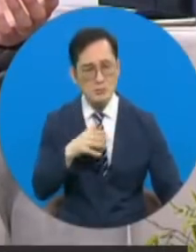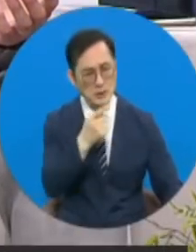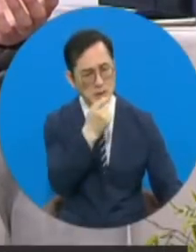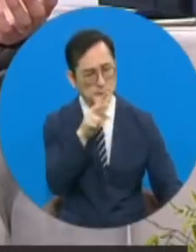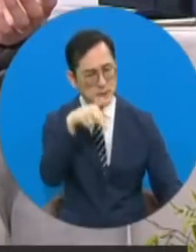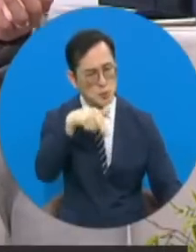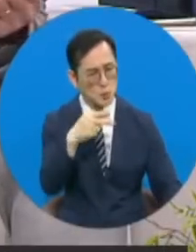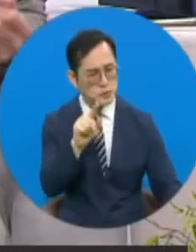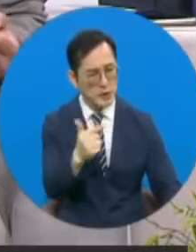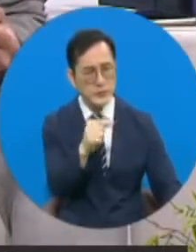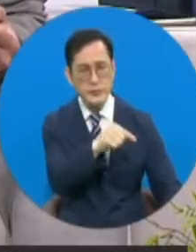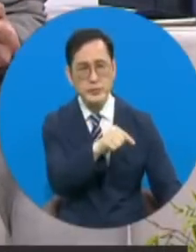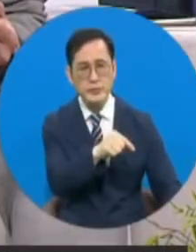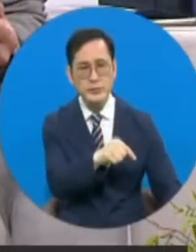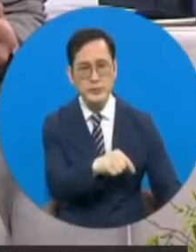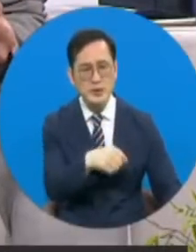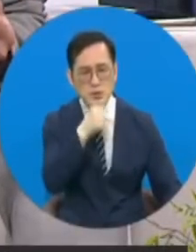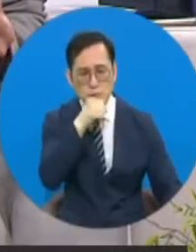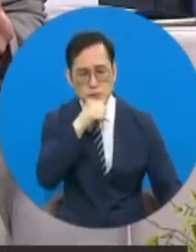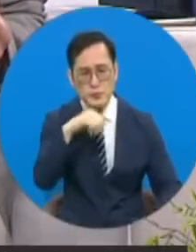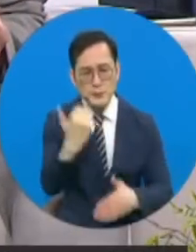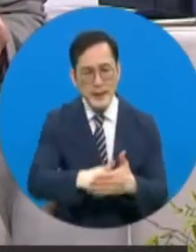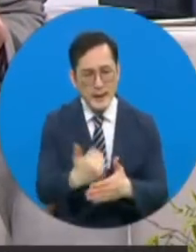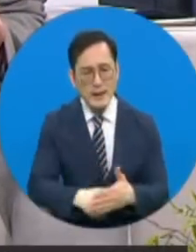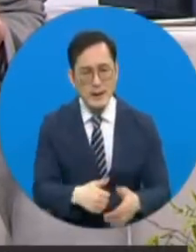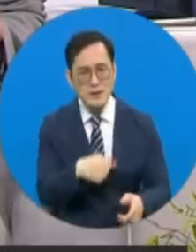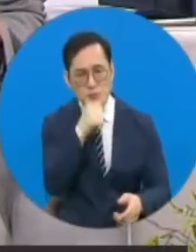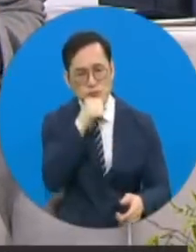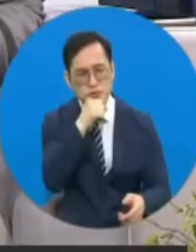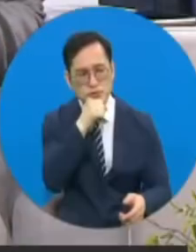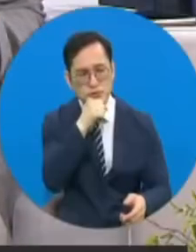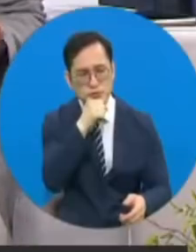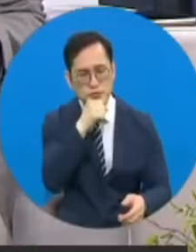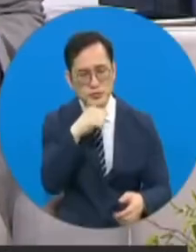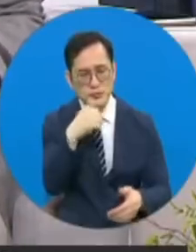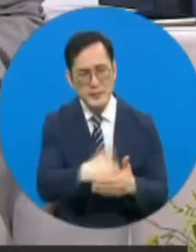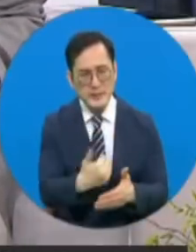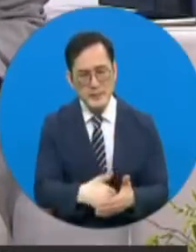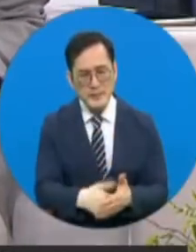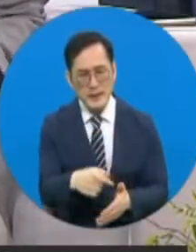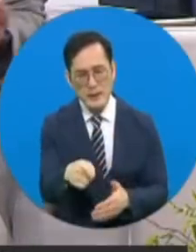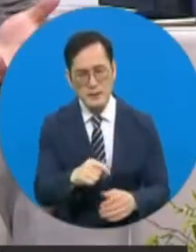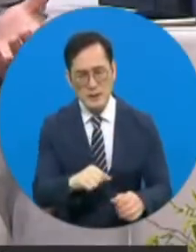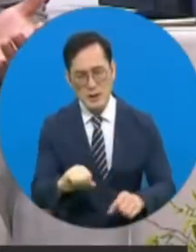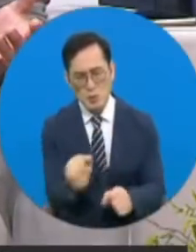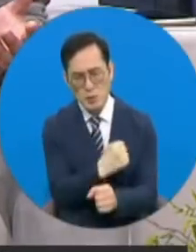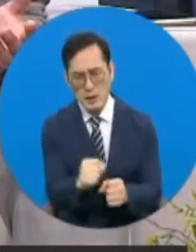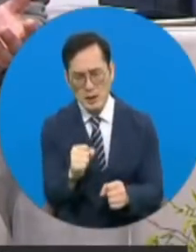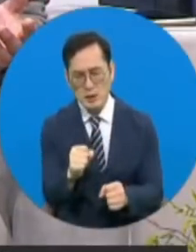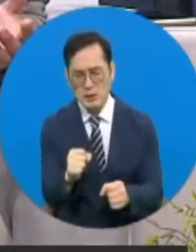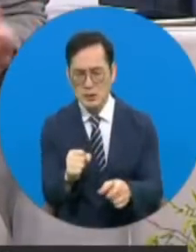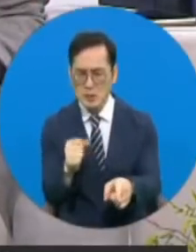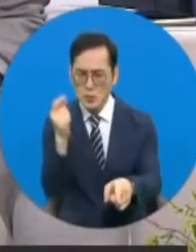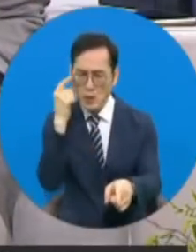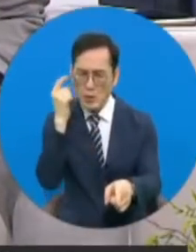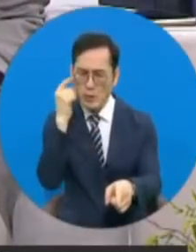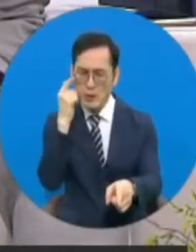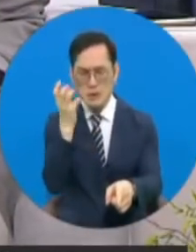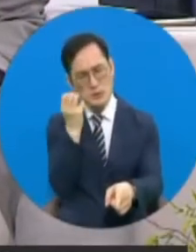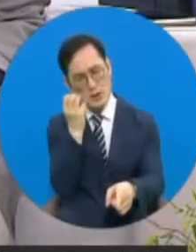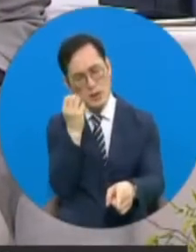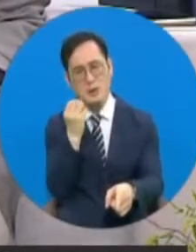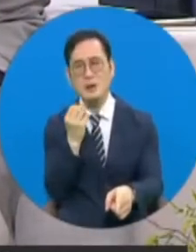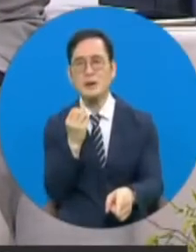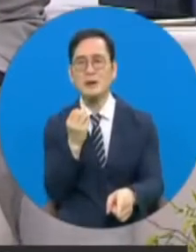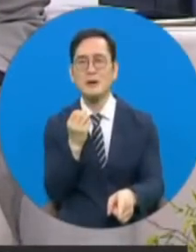재승인 점수를 조작했다는데 가담했을까라는 의혹과 관련해서 의아할 것 같아요 왜 그랬을까 여당에선